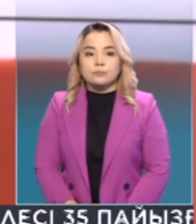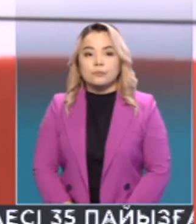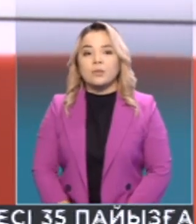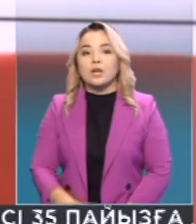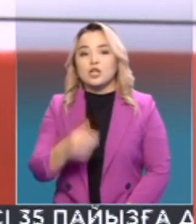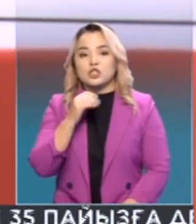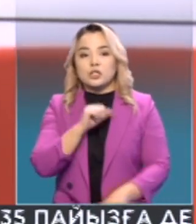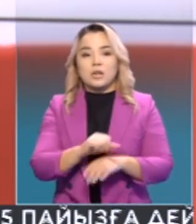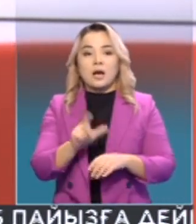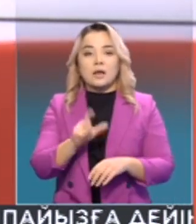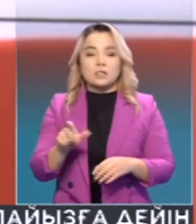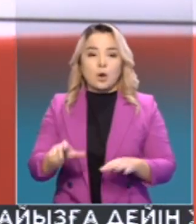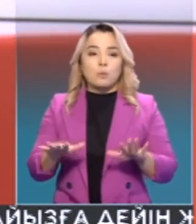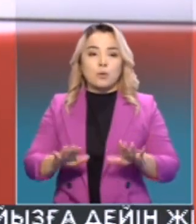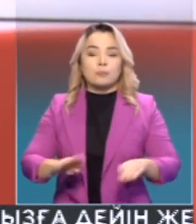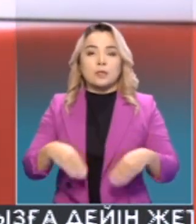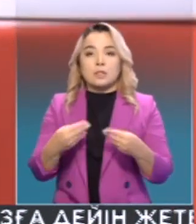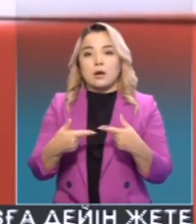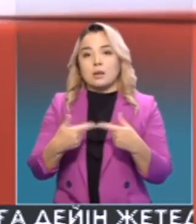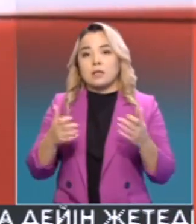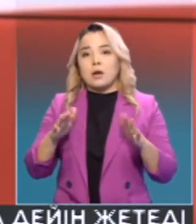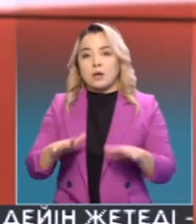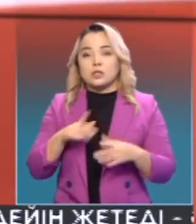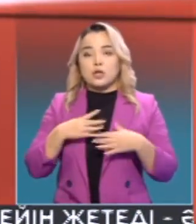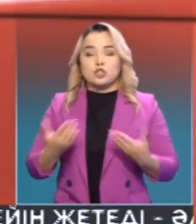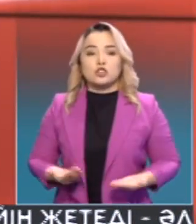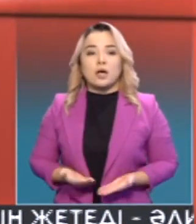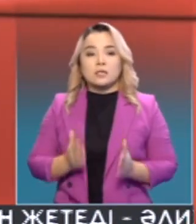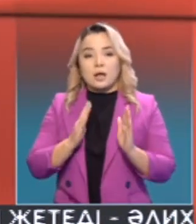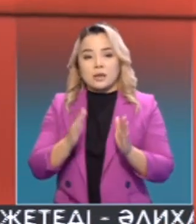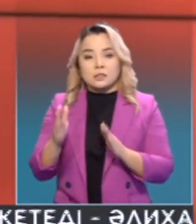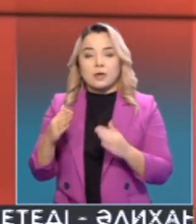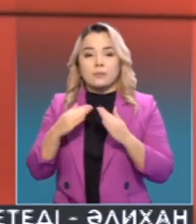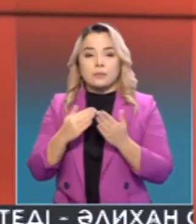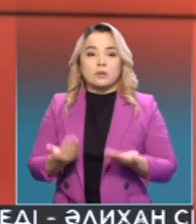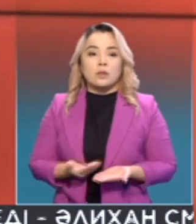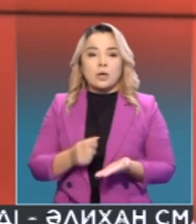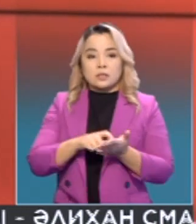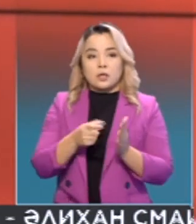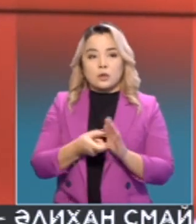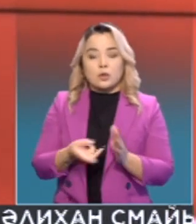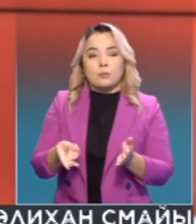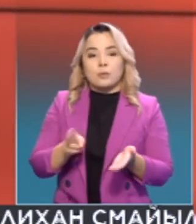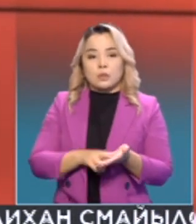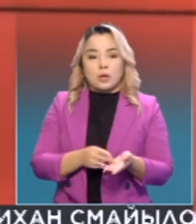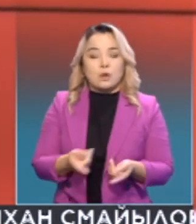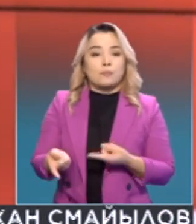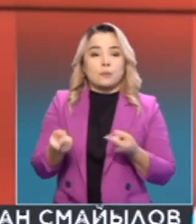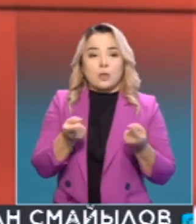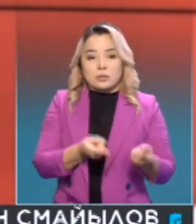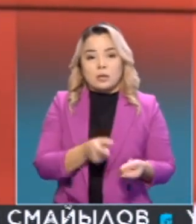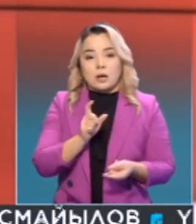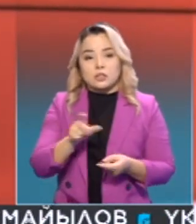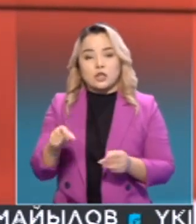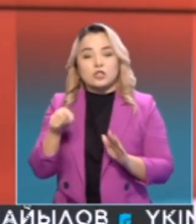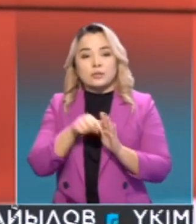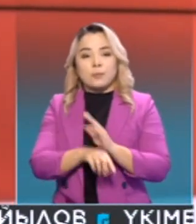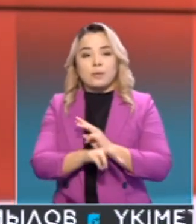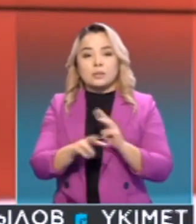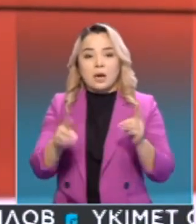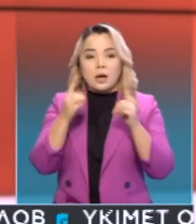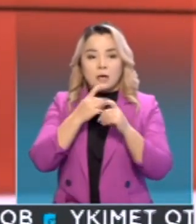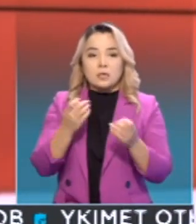Шетел азаматтарына орын беретін қонақ үйлер, жатақханалар мен пәтер үйлері өздеріне келіп көшіп келген келушілер туралы Ішкі істер